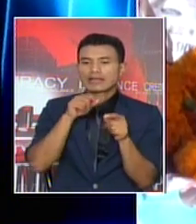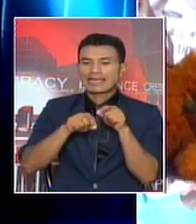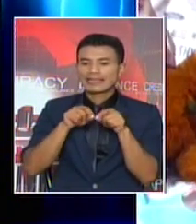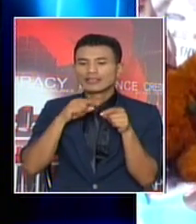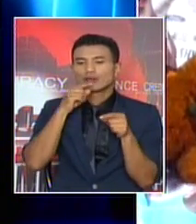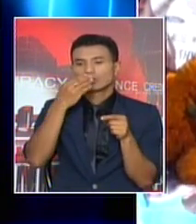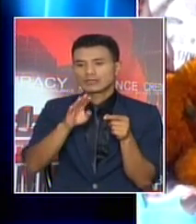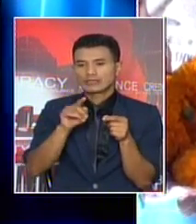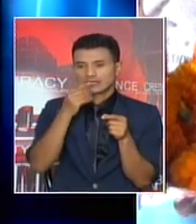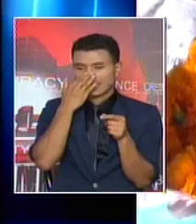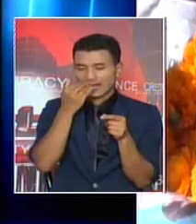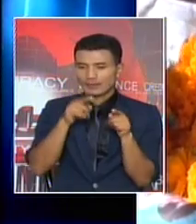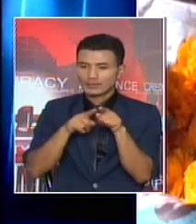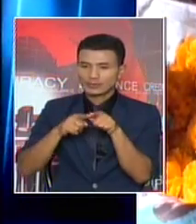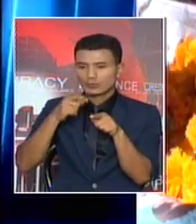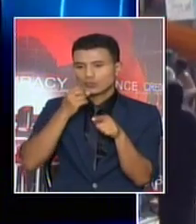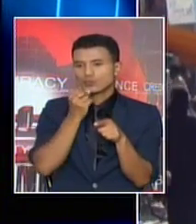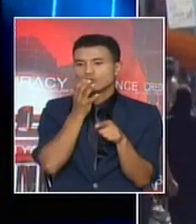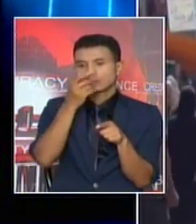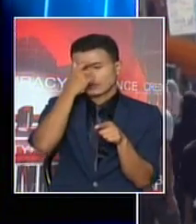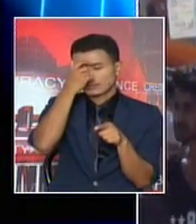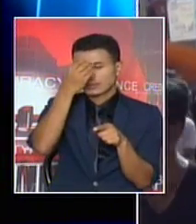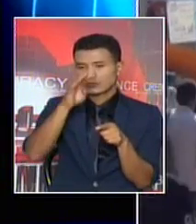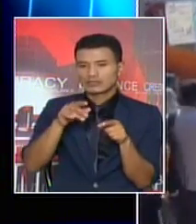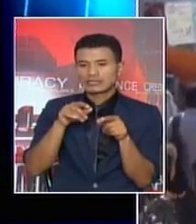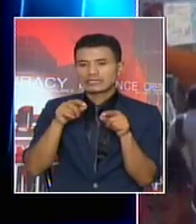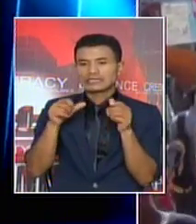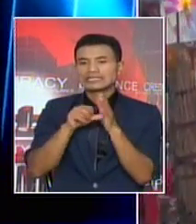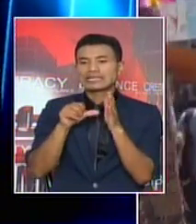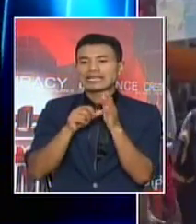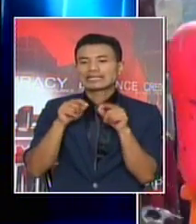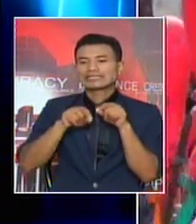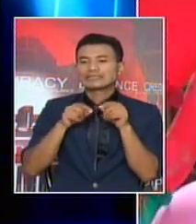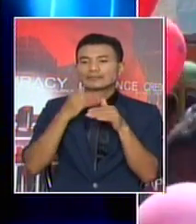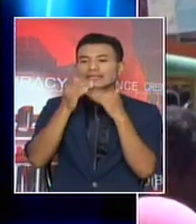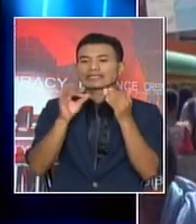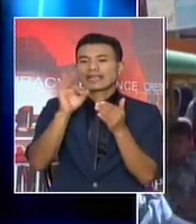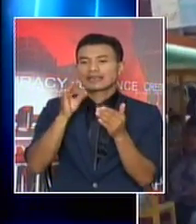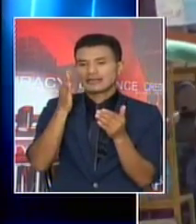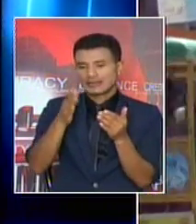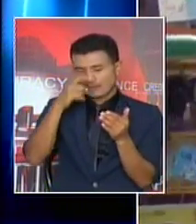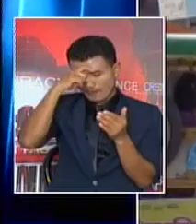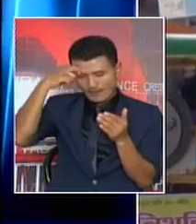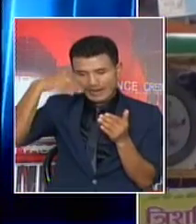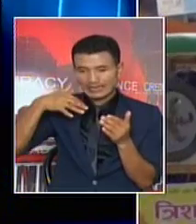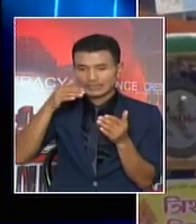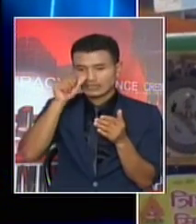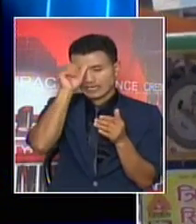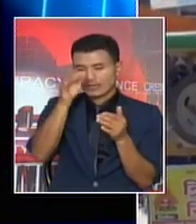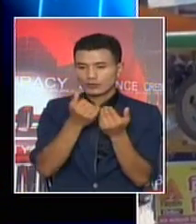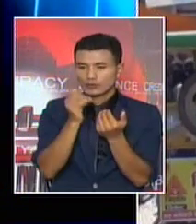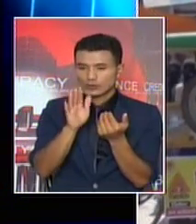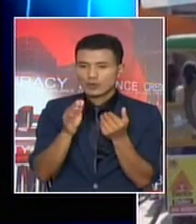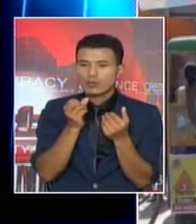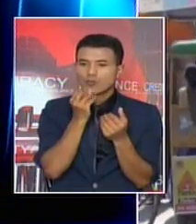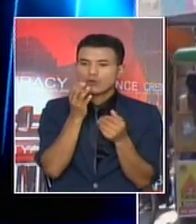भएकाले तिहारमा फुलको समस्या हुने गरेको जिल्ला कृषि विकास कार्यालय बाँकेले जनाएको छ। वर्षेनी फुलको मालाको सट्टा